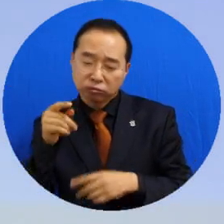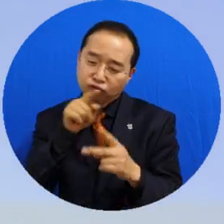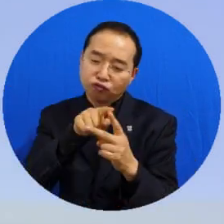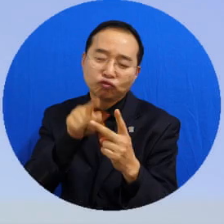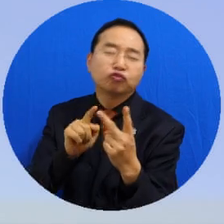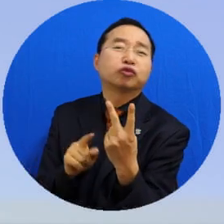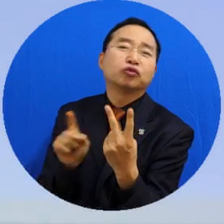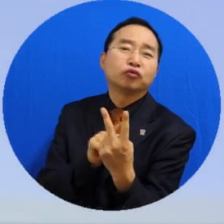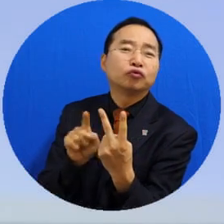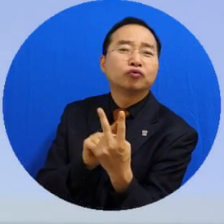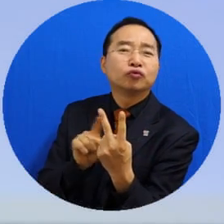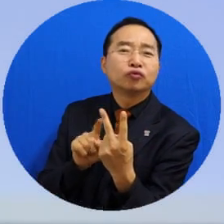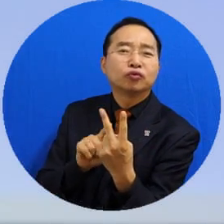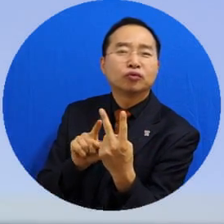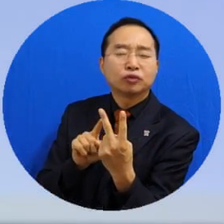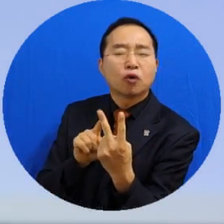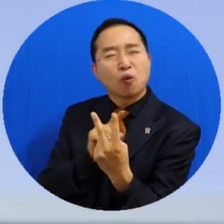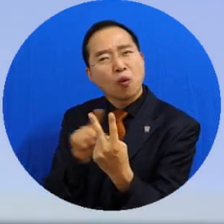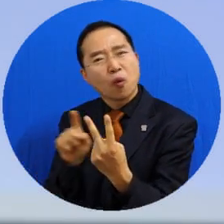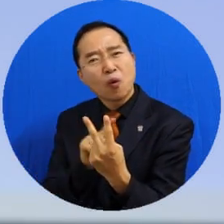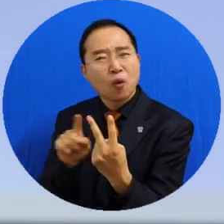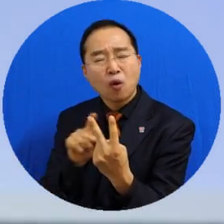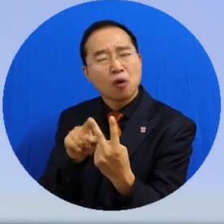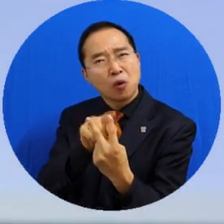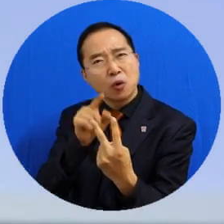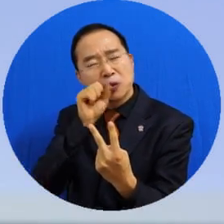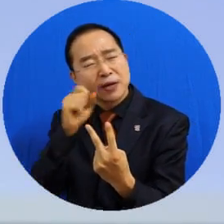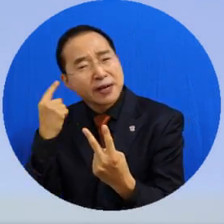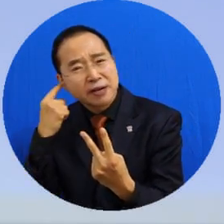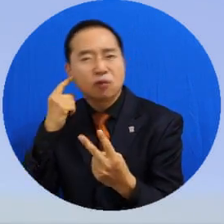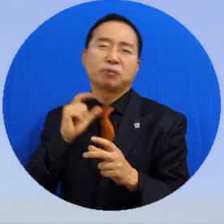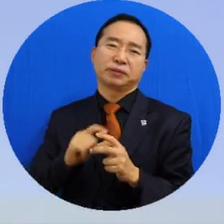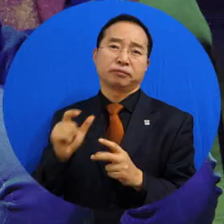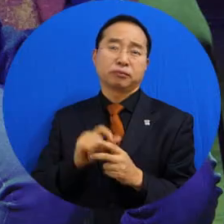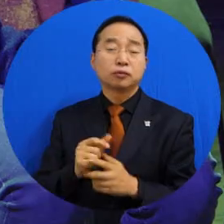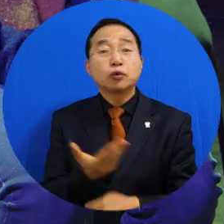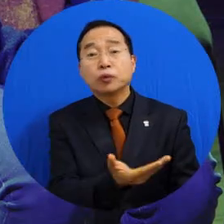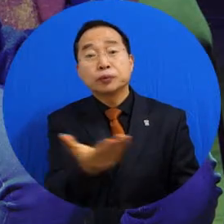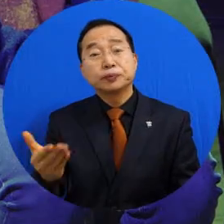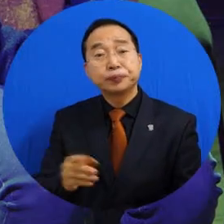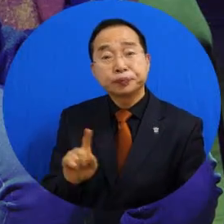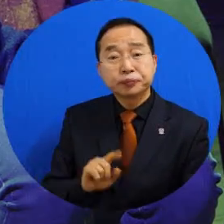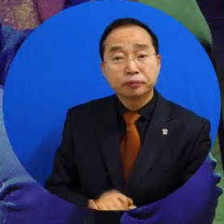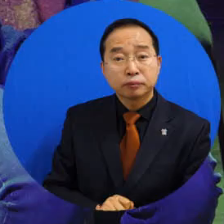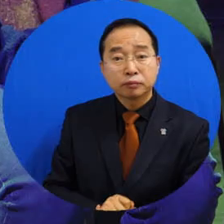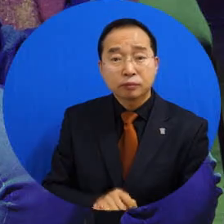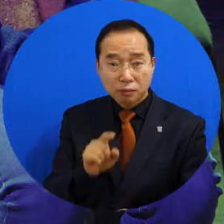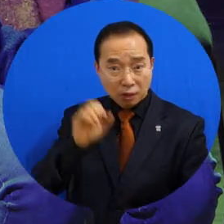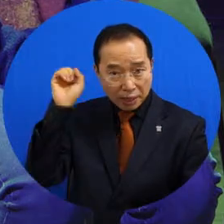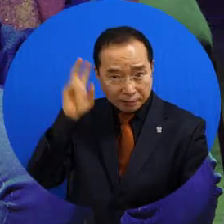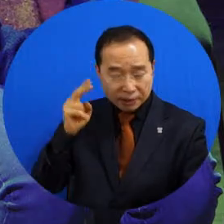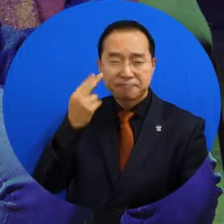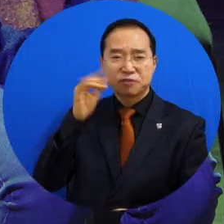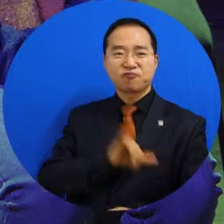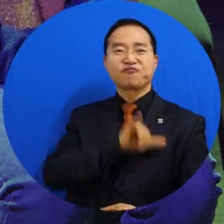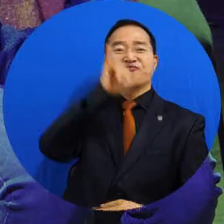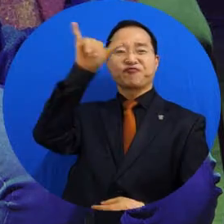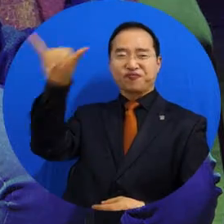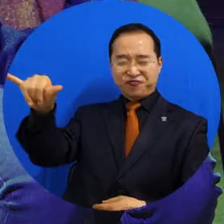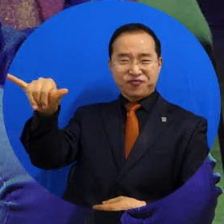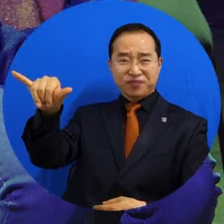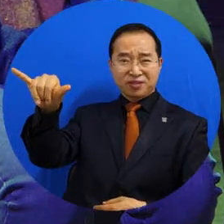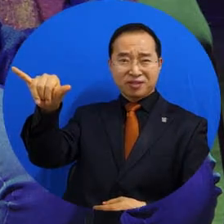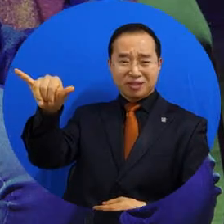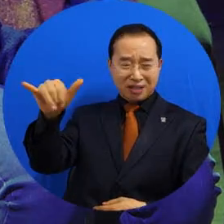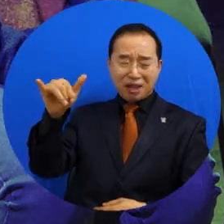해야겠다. 이런 생각을 처음에 되게 많이 했었어요. 여러분들은 어떨 것 같아요? 만약 여러분이 갑자기 미국에 아예